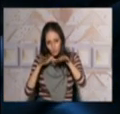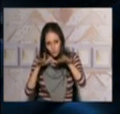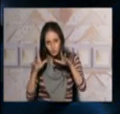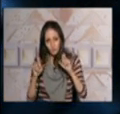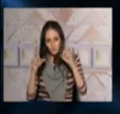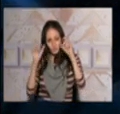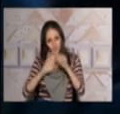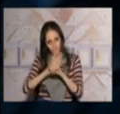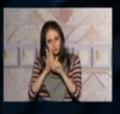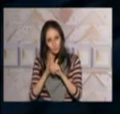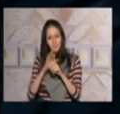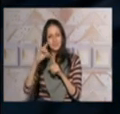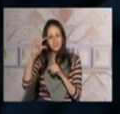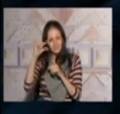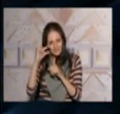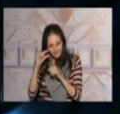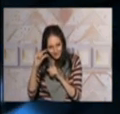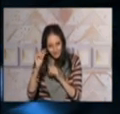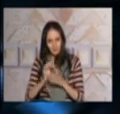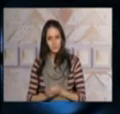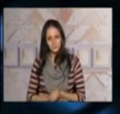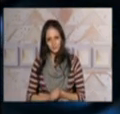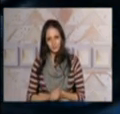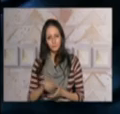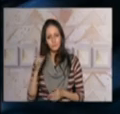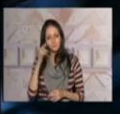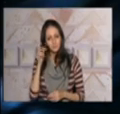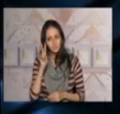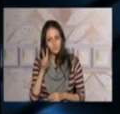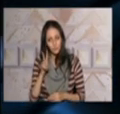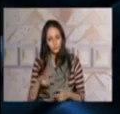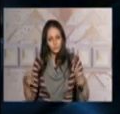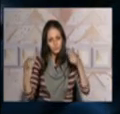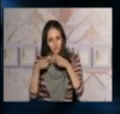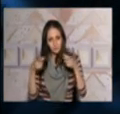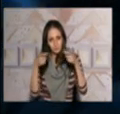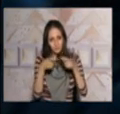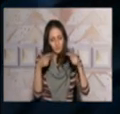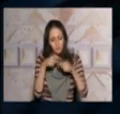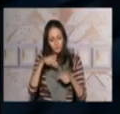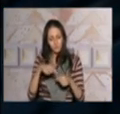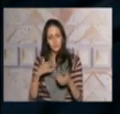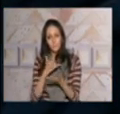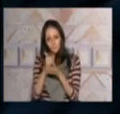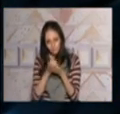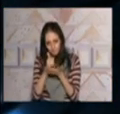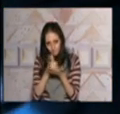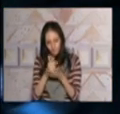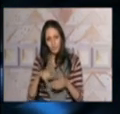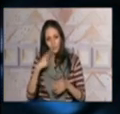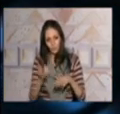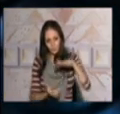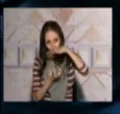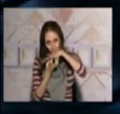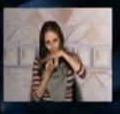تقل، واحنا عينينا دايما على التجمعات البشريه الكبيره خاصه في المدارس والجامعات